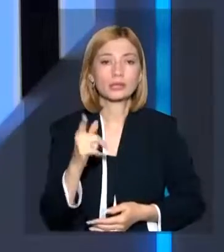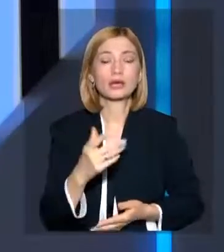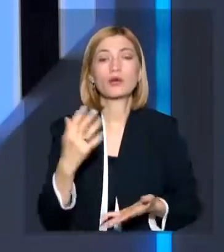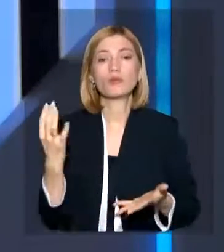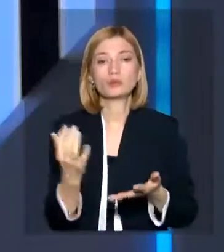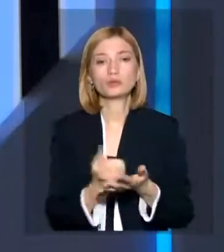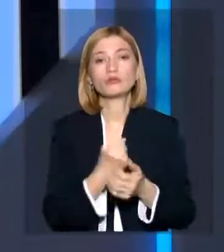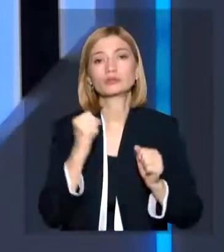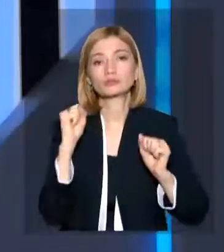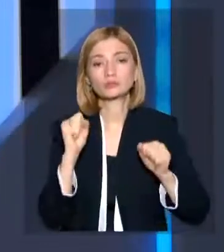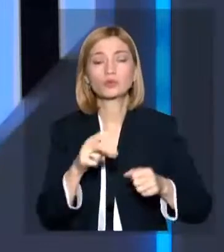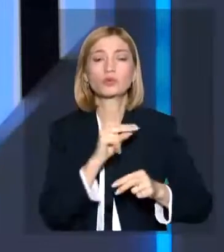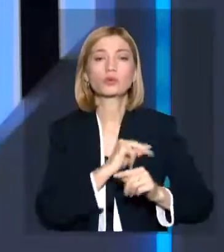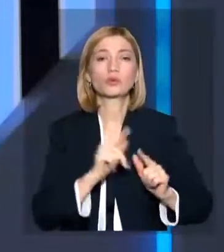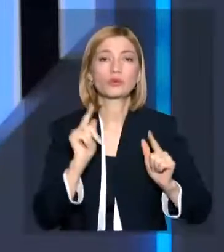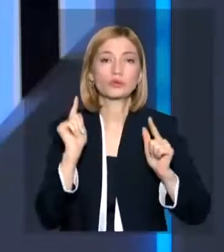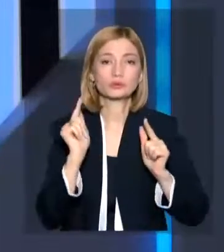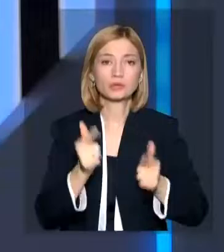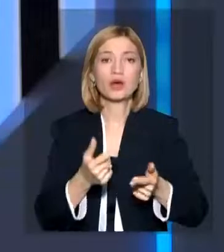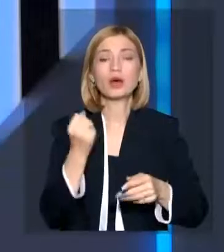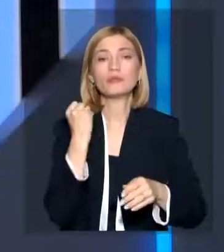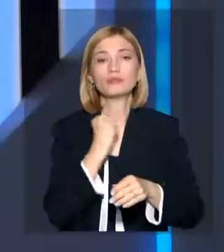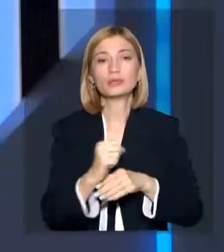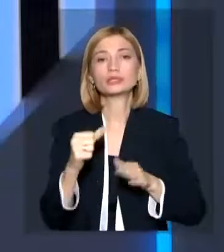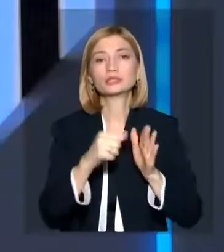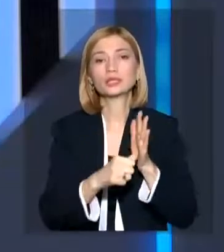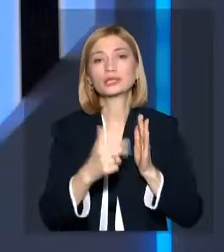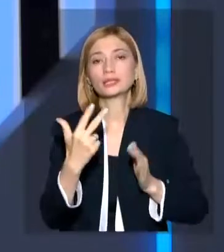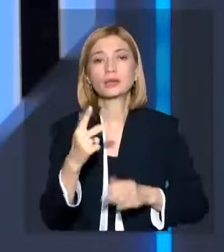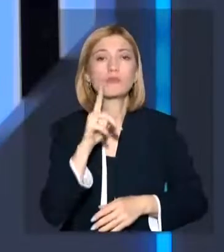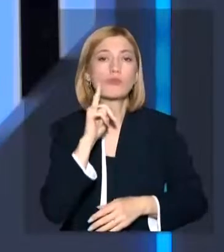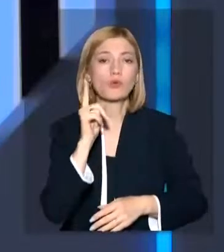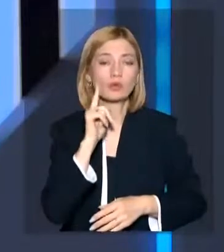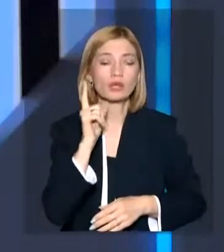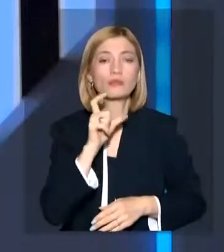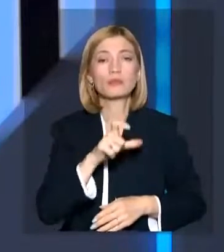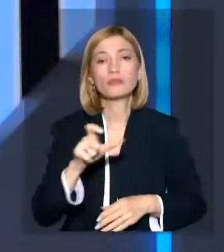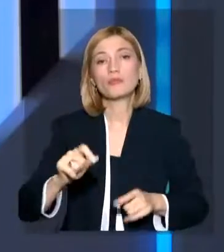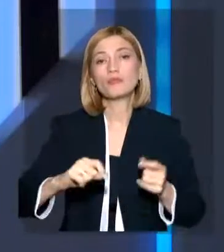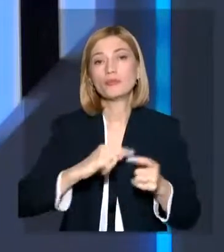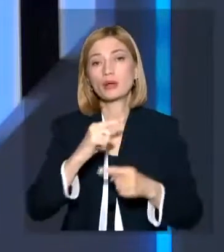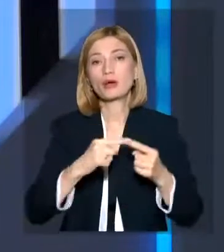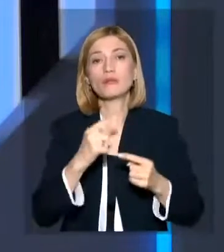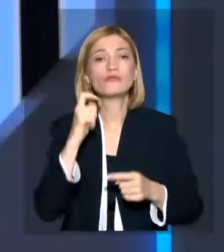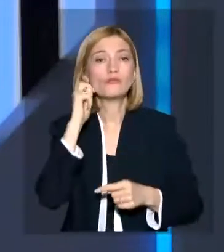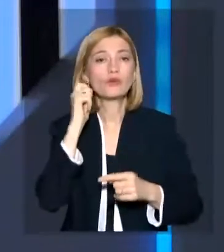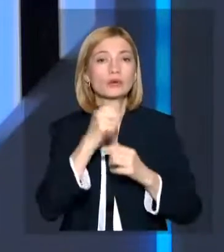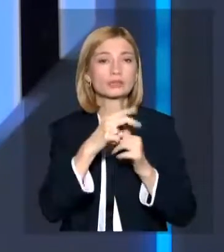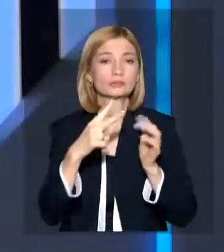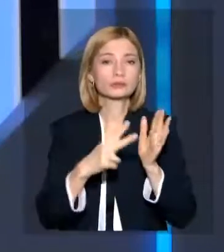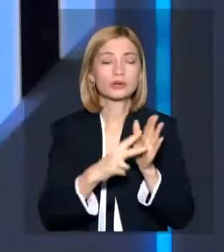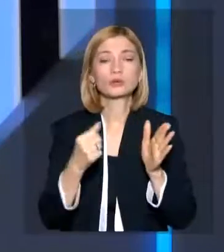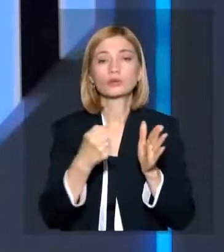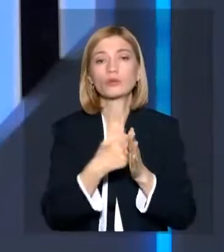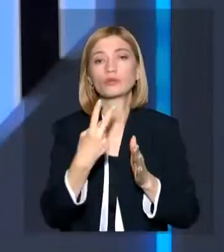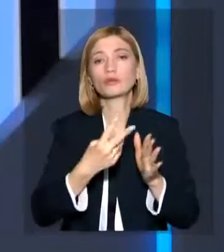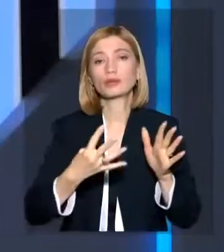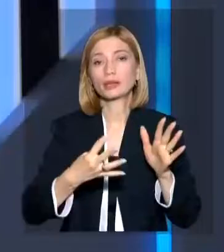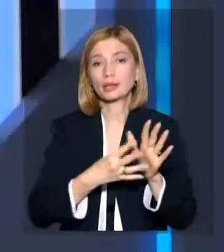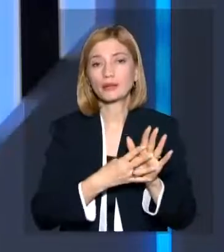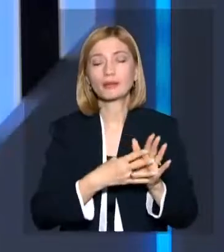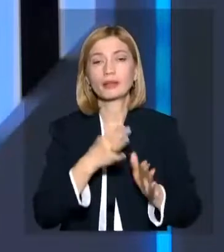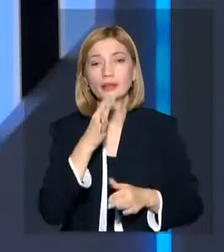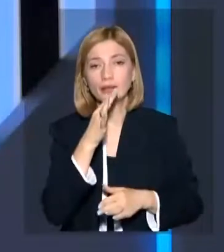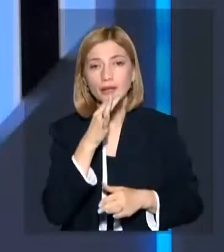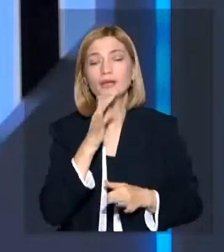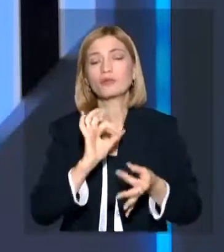получили возможность трудоустроиться. Победителями стали 63 молодых предпринимателя в возрасте от 18 до